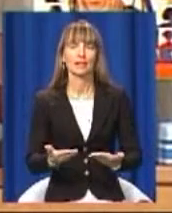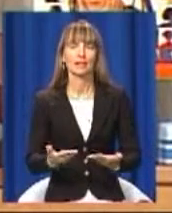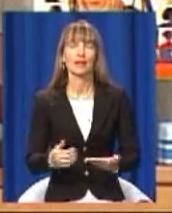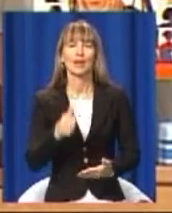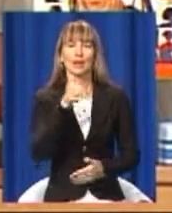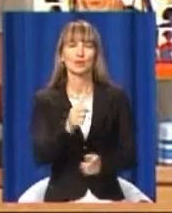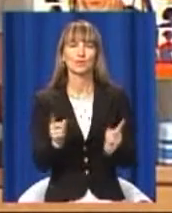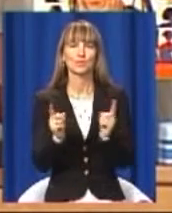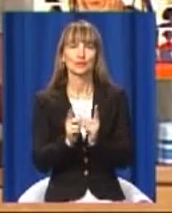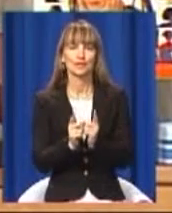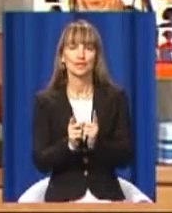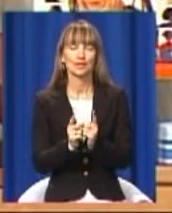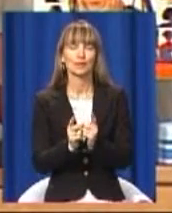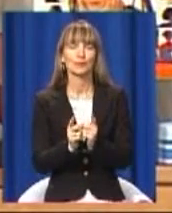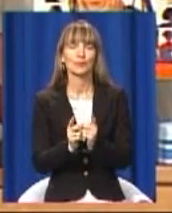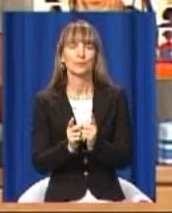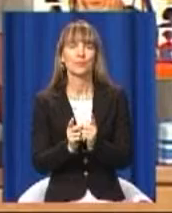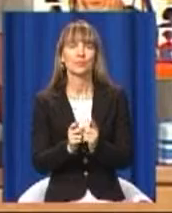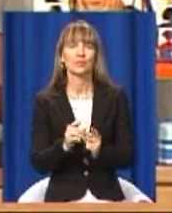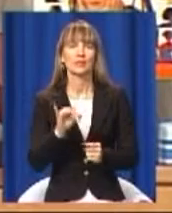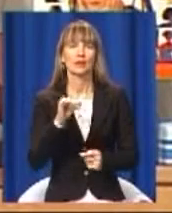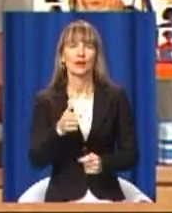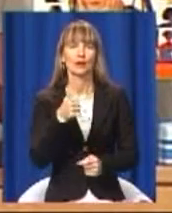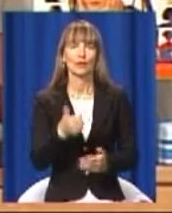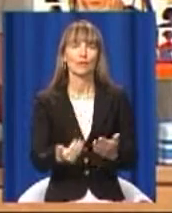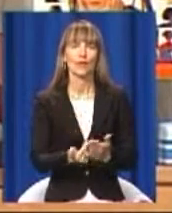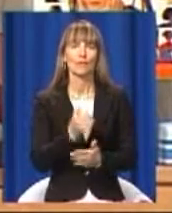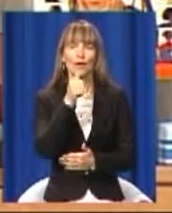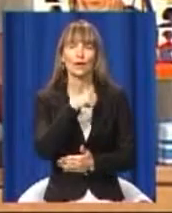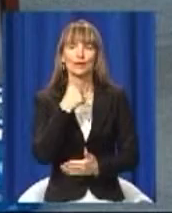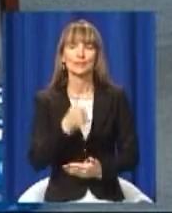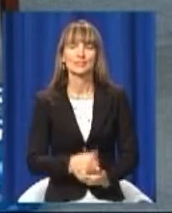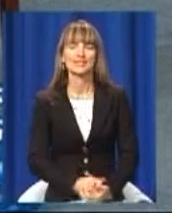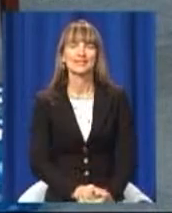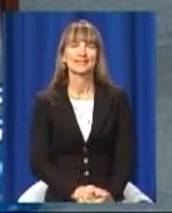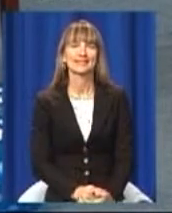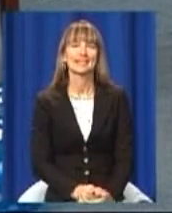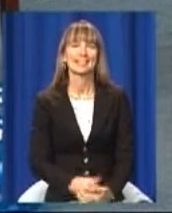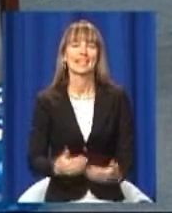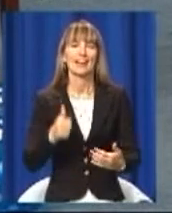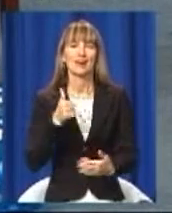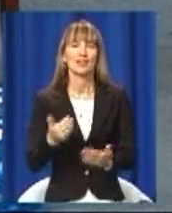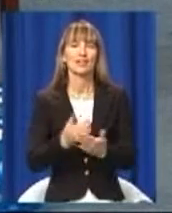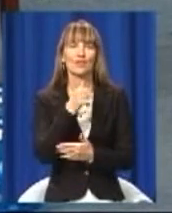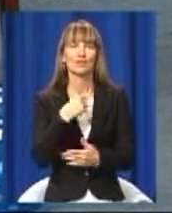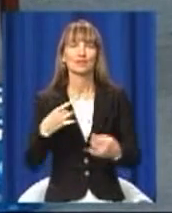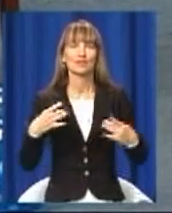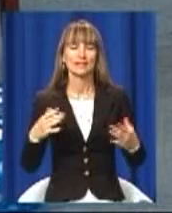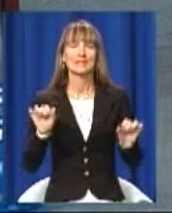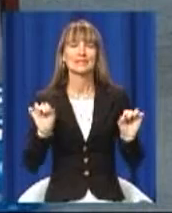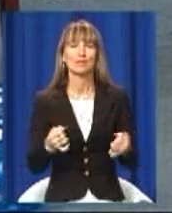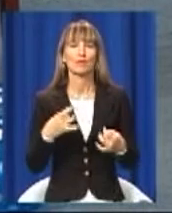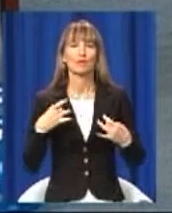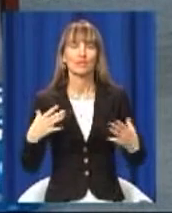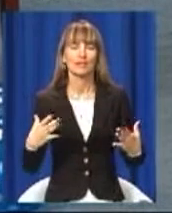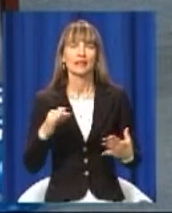Гарних зустрічей та гарного Нового року. На гарних новорічних свят, різдвяних свят, зимових